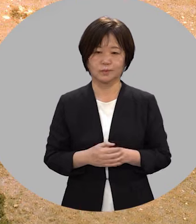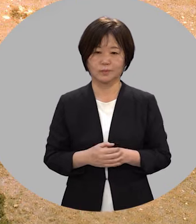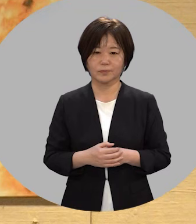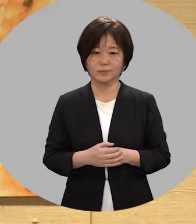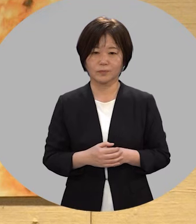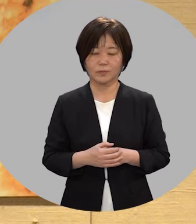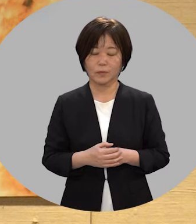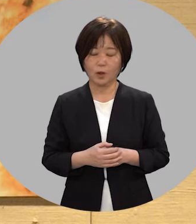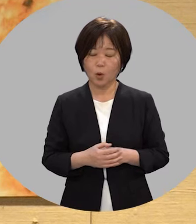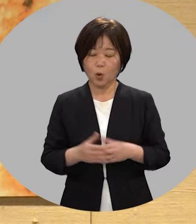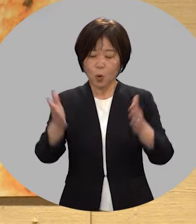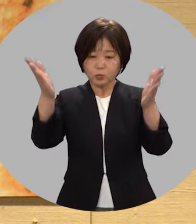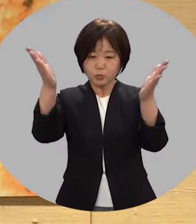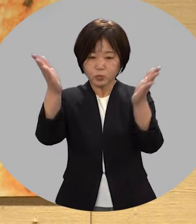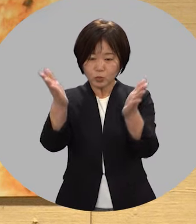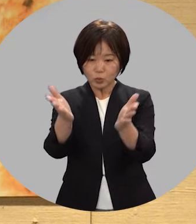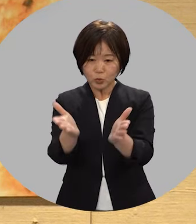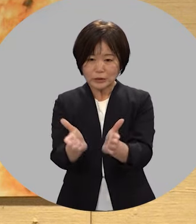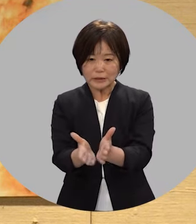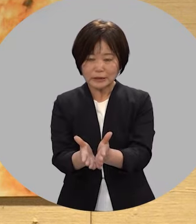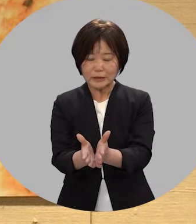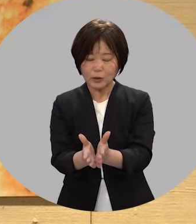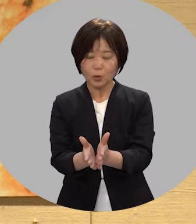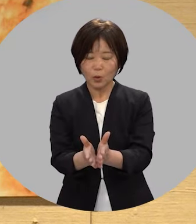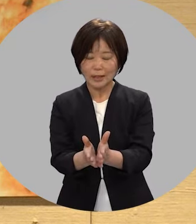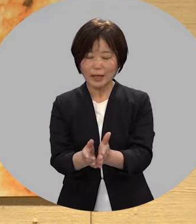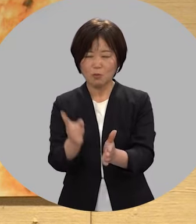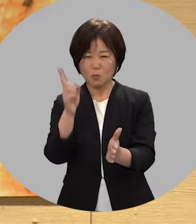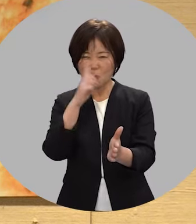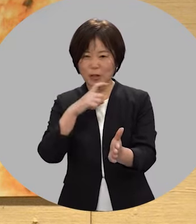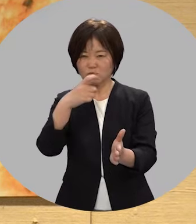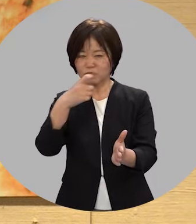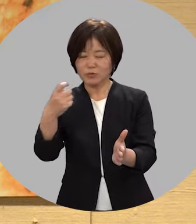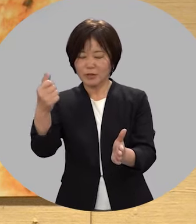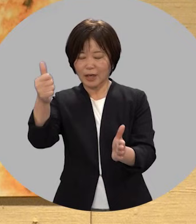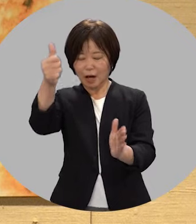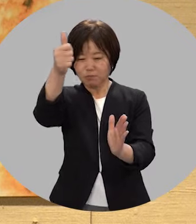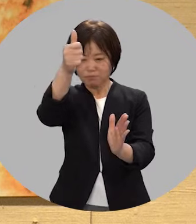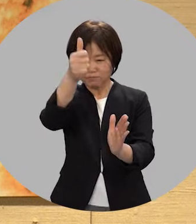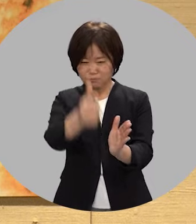。この V 字に掘ることで中に入った人が外